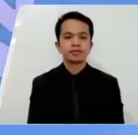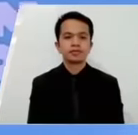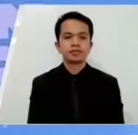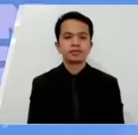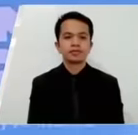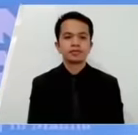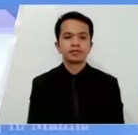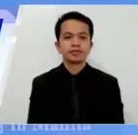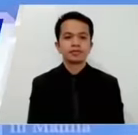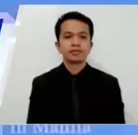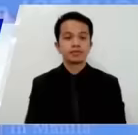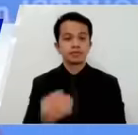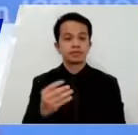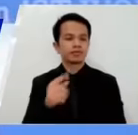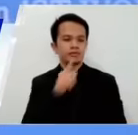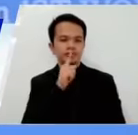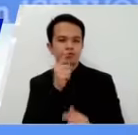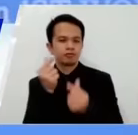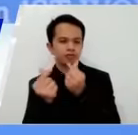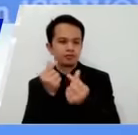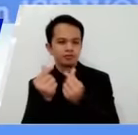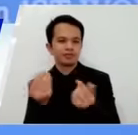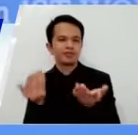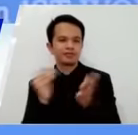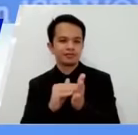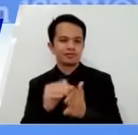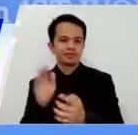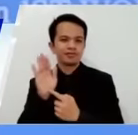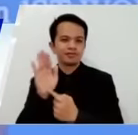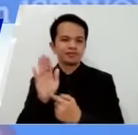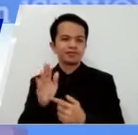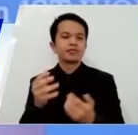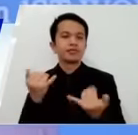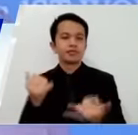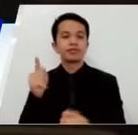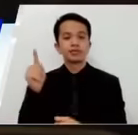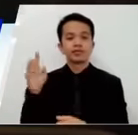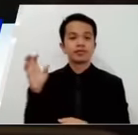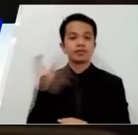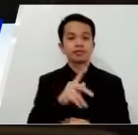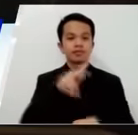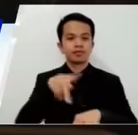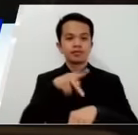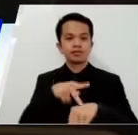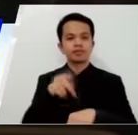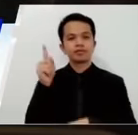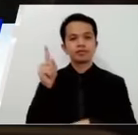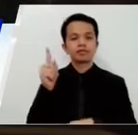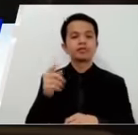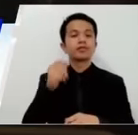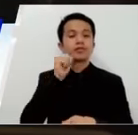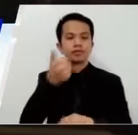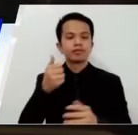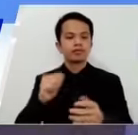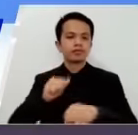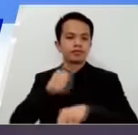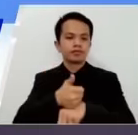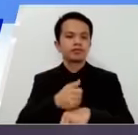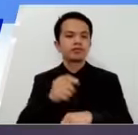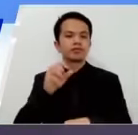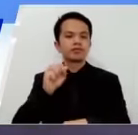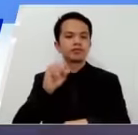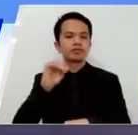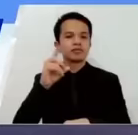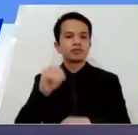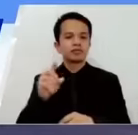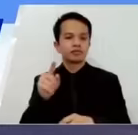K-pop fever is on dahil balik bansa ang Mamamoo member na si Wee-In. Bukas nagaganapin ang kanyang solo concert na Wee-In